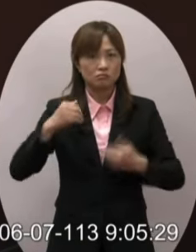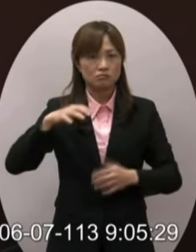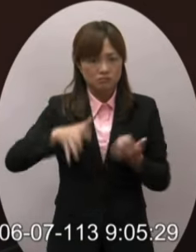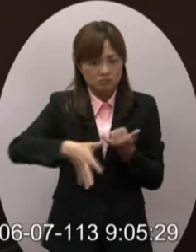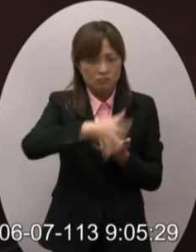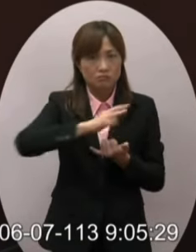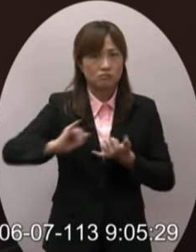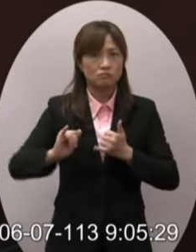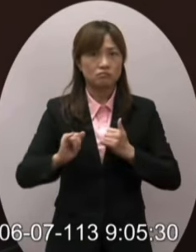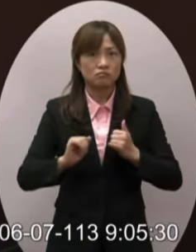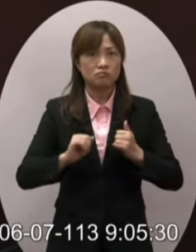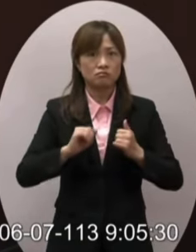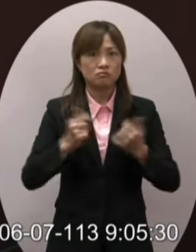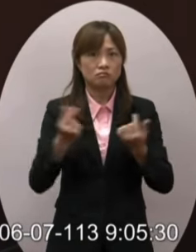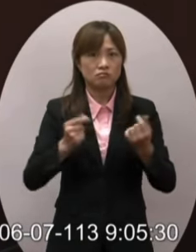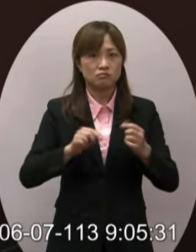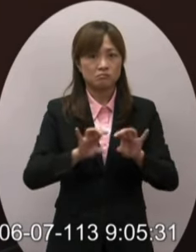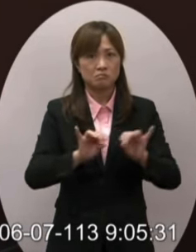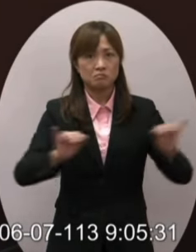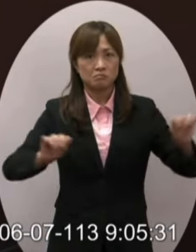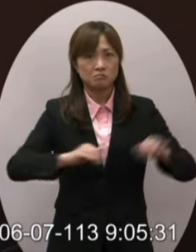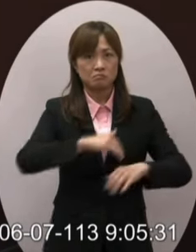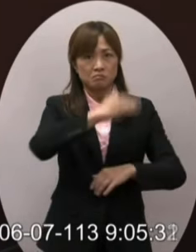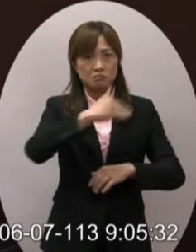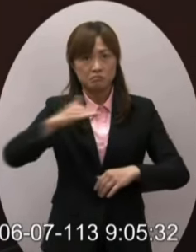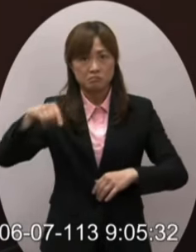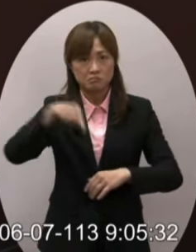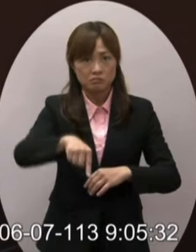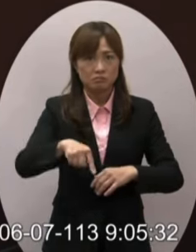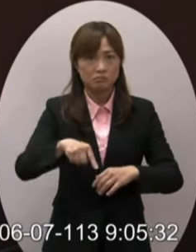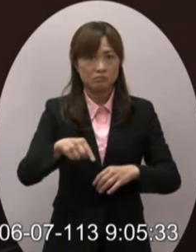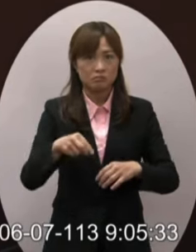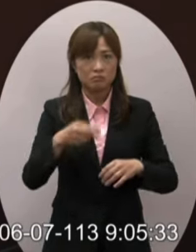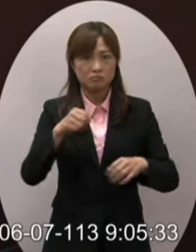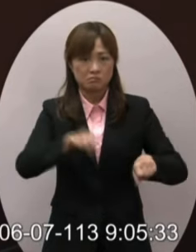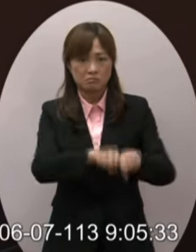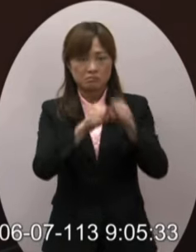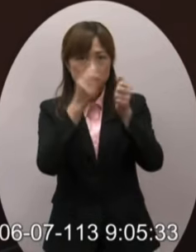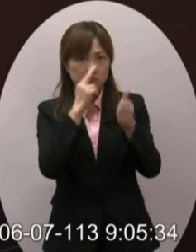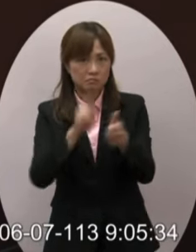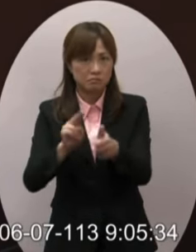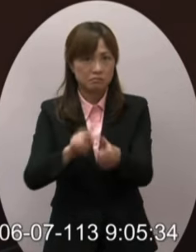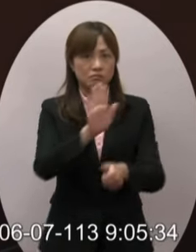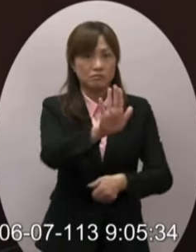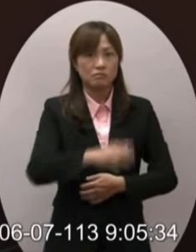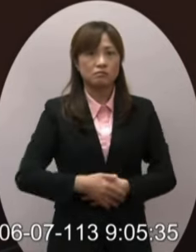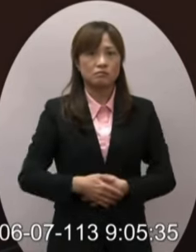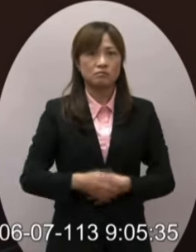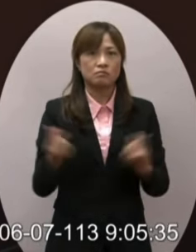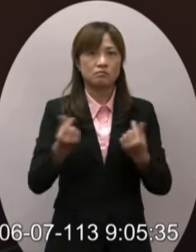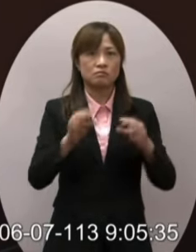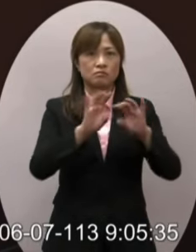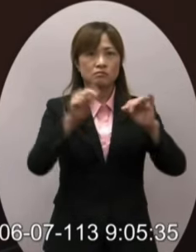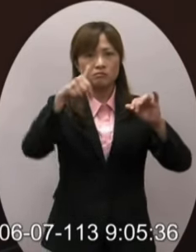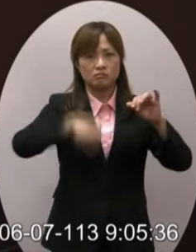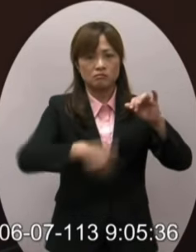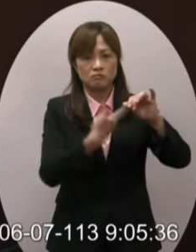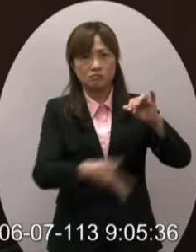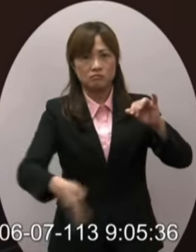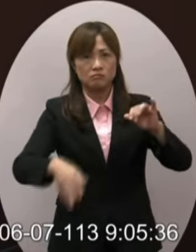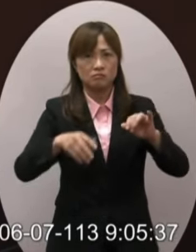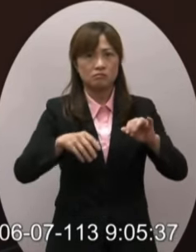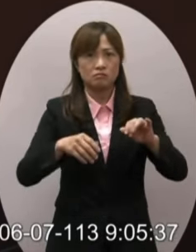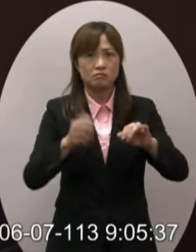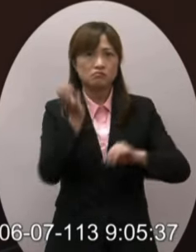国的丘陵地造成我们看不见的极大的伤害。不管是地下的水文也好，还是岩层的